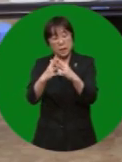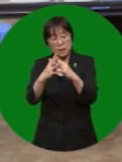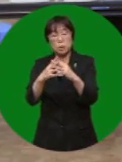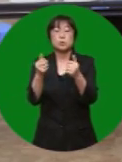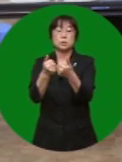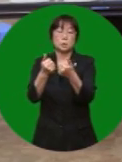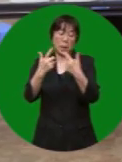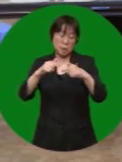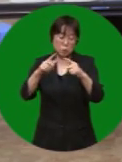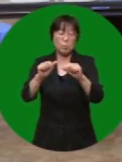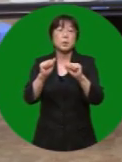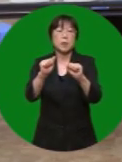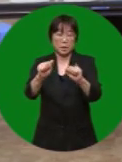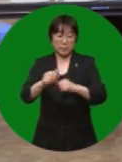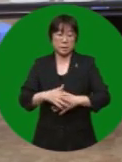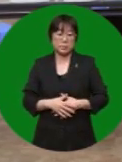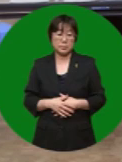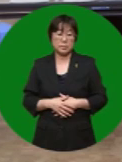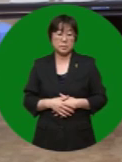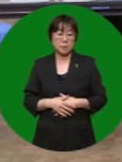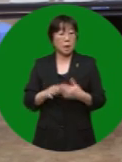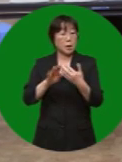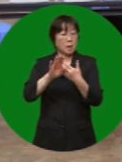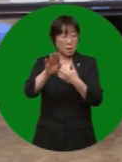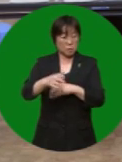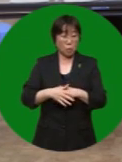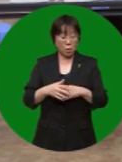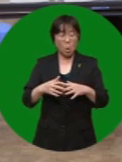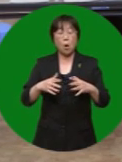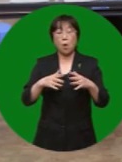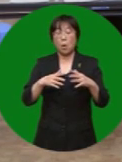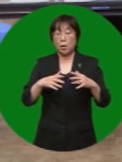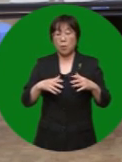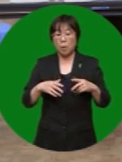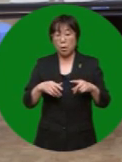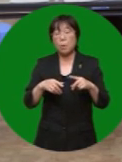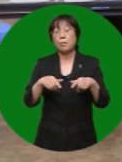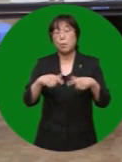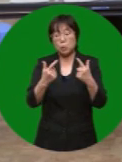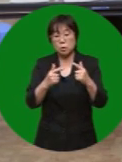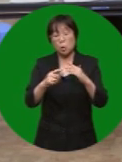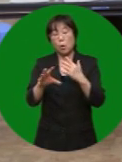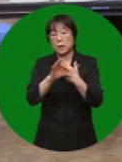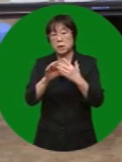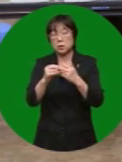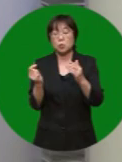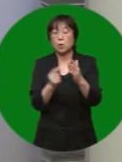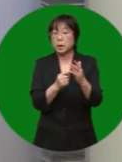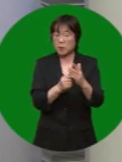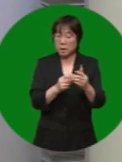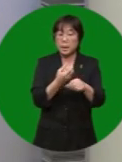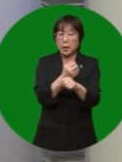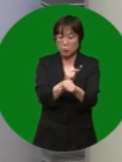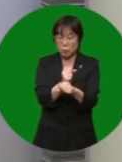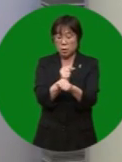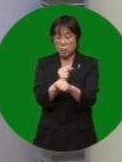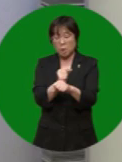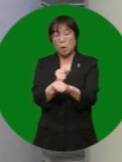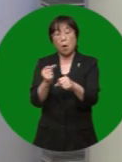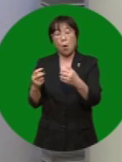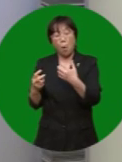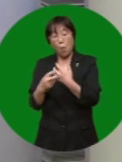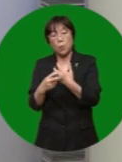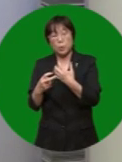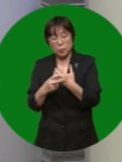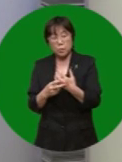常日頃行っております。あと木造仮設の研究でしたり、それと応急危険の判